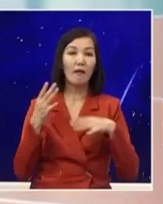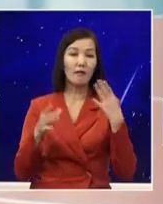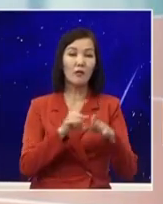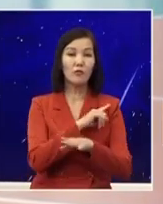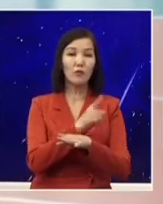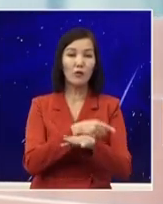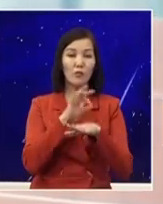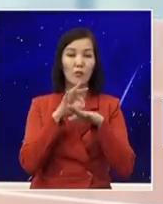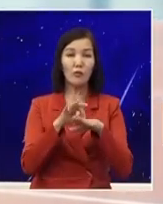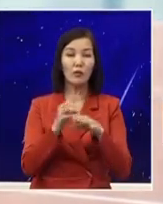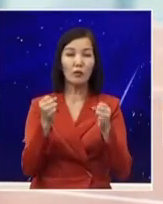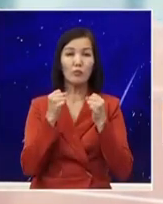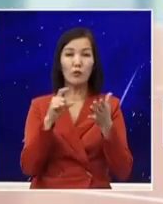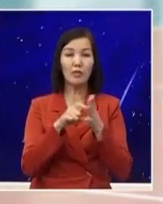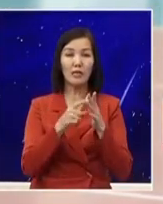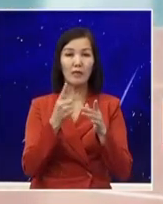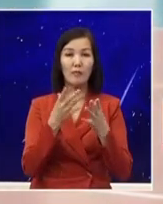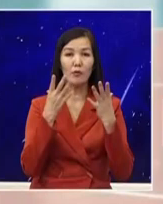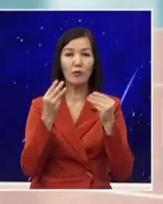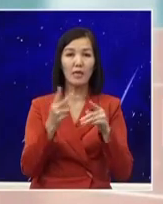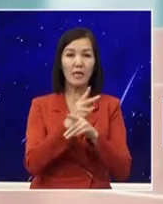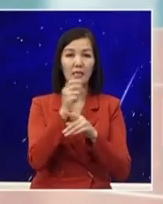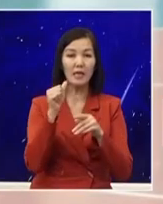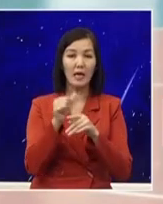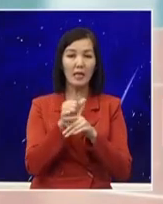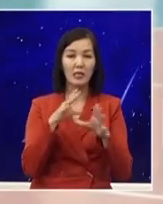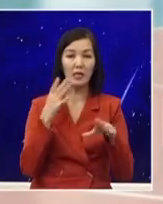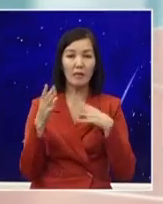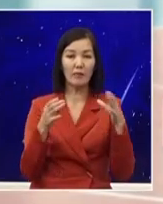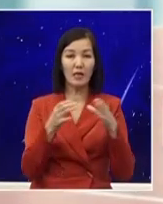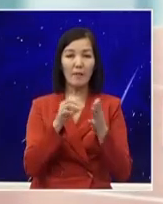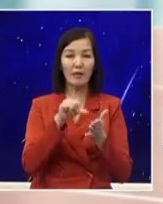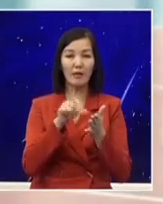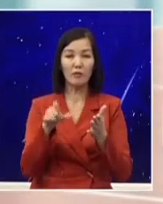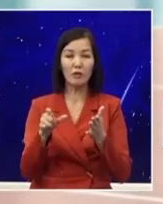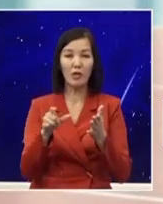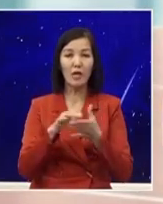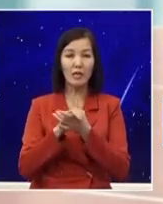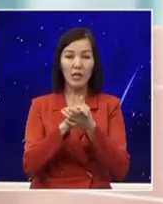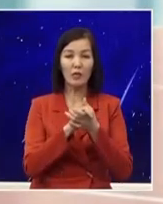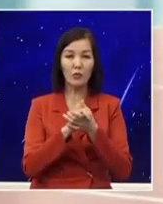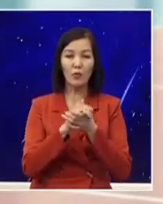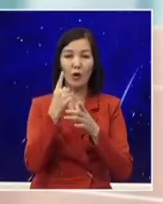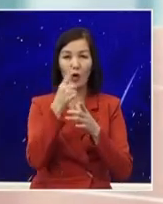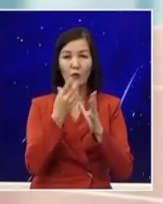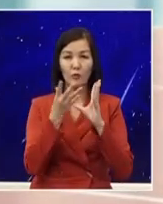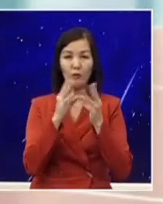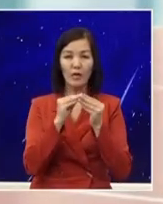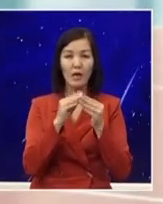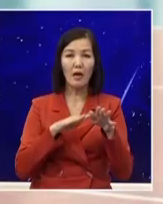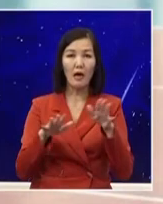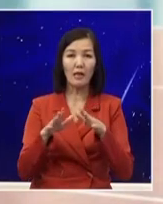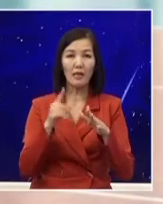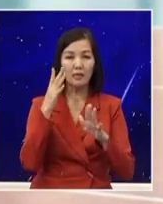режимде өтіп жатыр. Спорт залында күніне 2 сағат жаттығамыз. Команда мүшелері өзара өте тату. Алаңда да бір-бірін жақсы түсінеді.